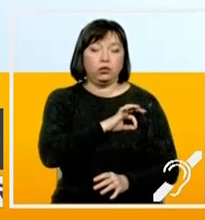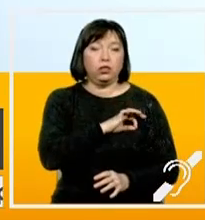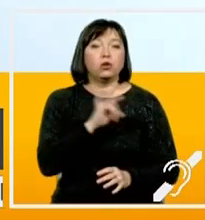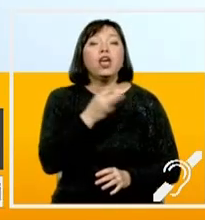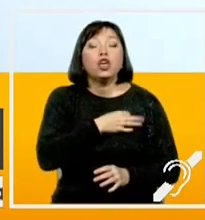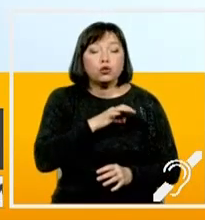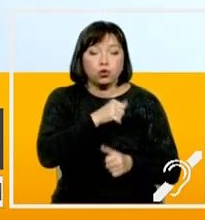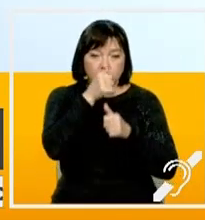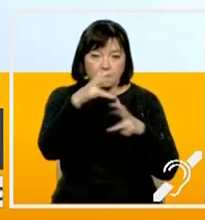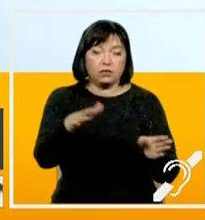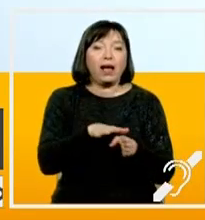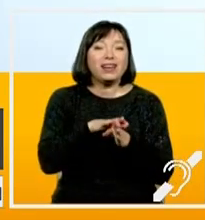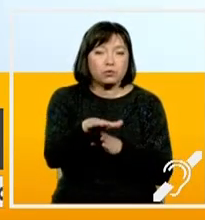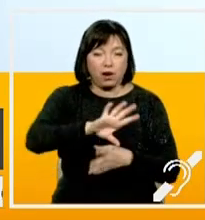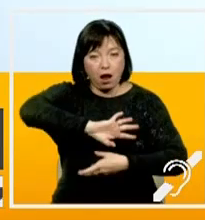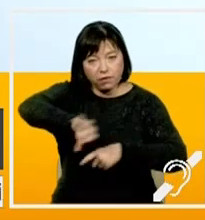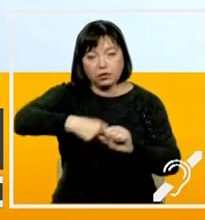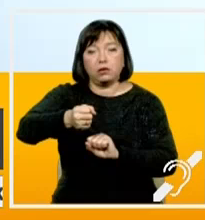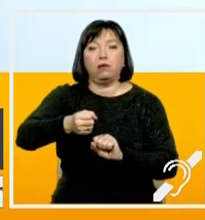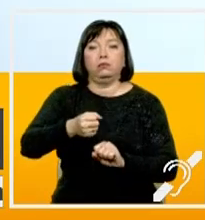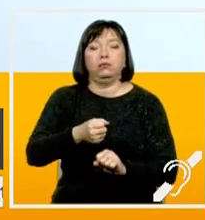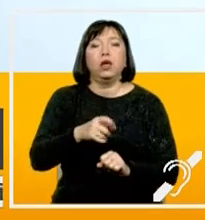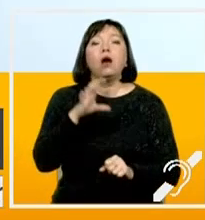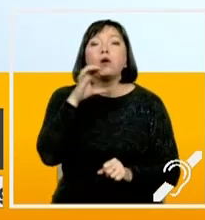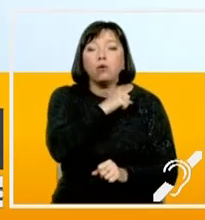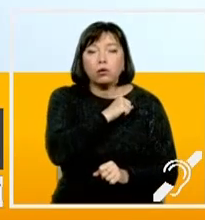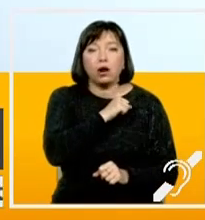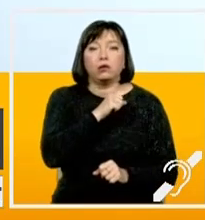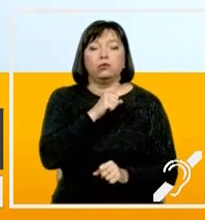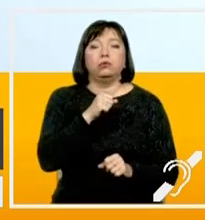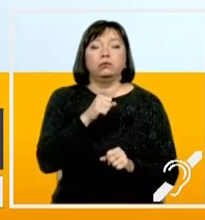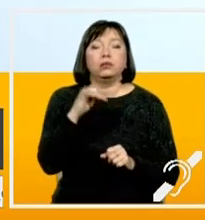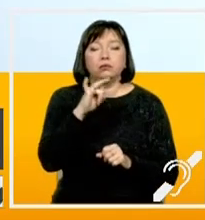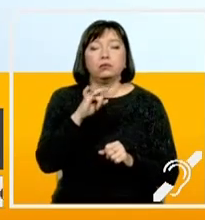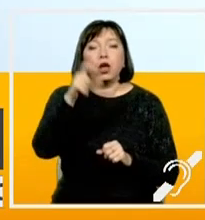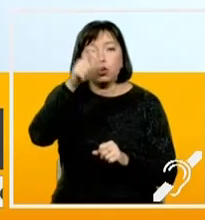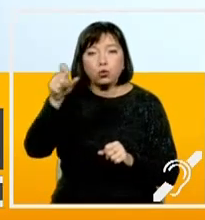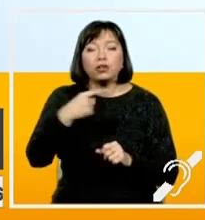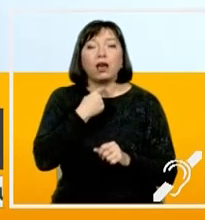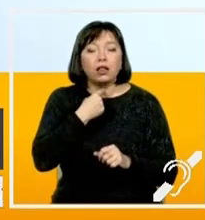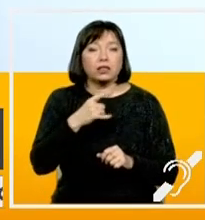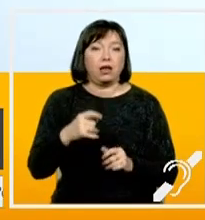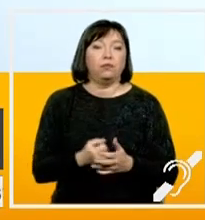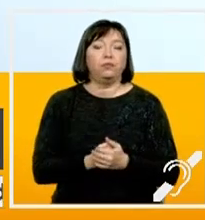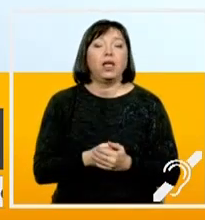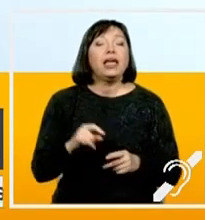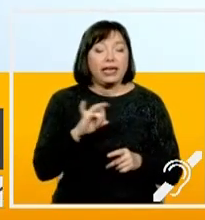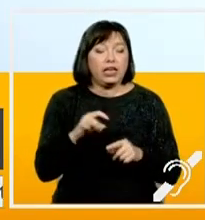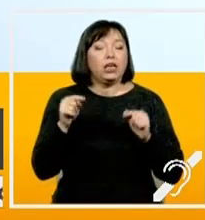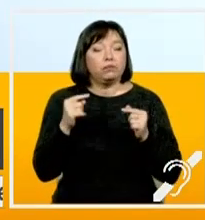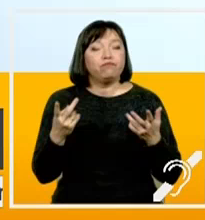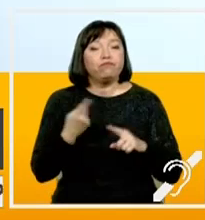să facă suficient pentru a combate furtul și coruperea voturilor. Și aici va trebui